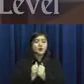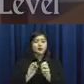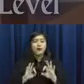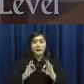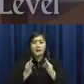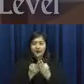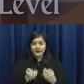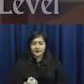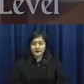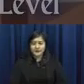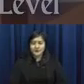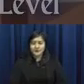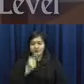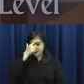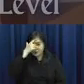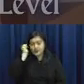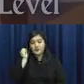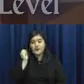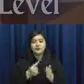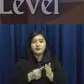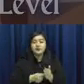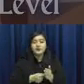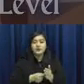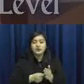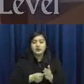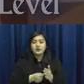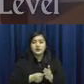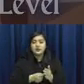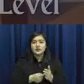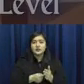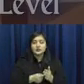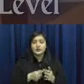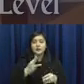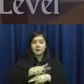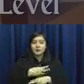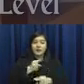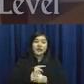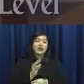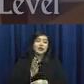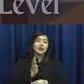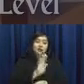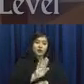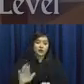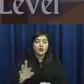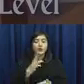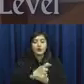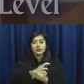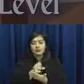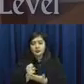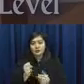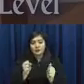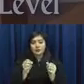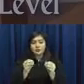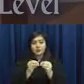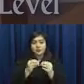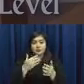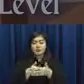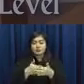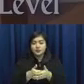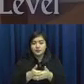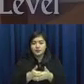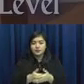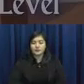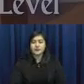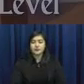na magki-create pa yan ng more closer sa ikaw at ang iyong pamilya, iyong anak, magiging close yan sa iyo